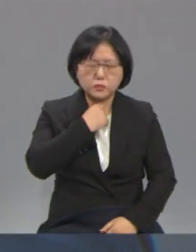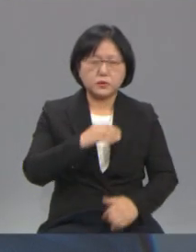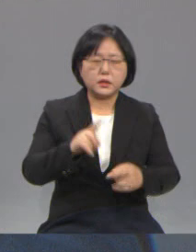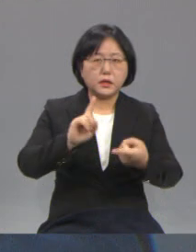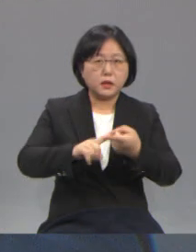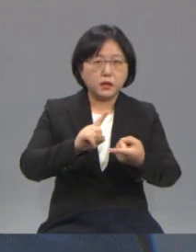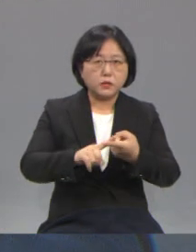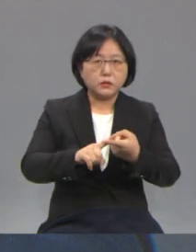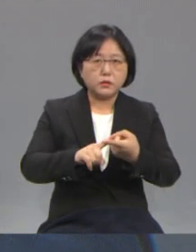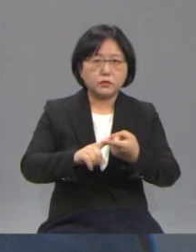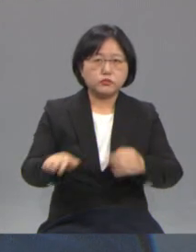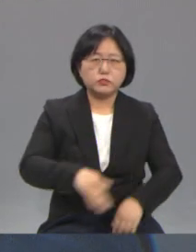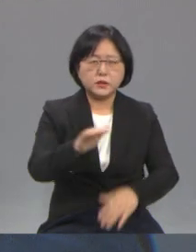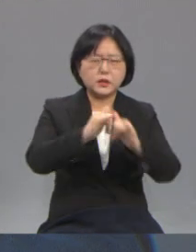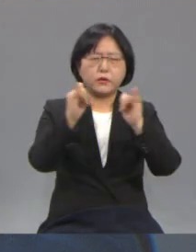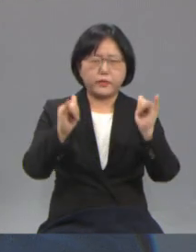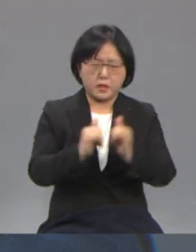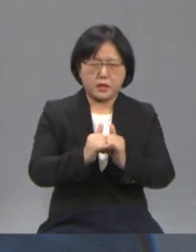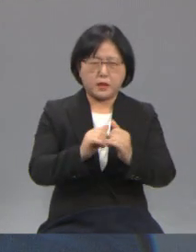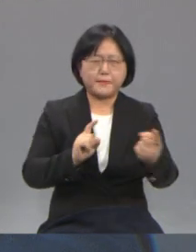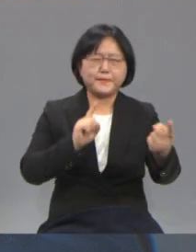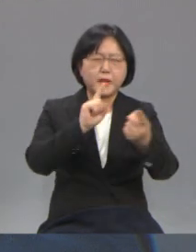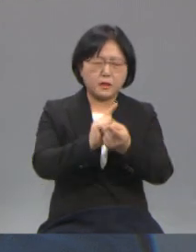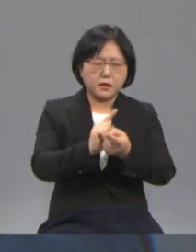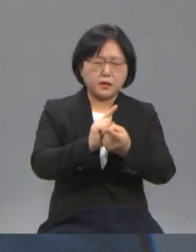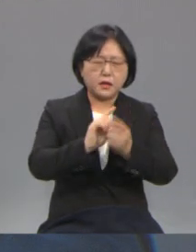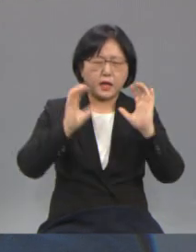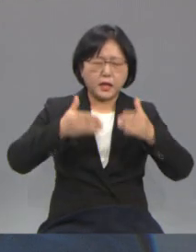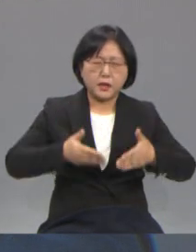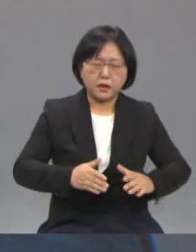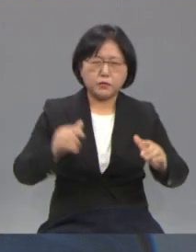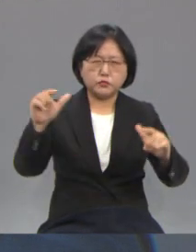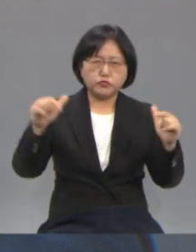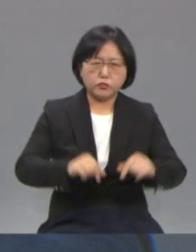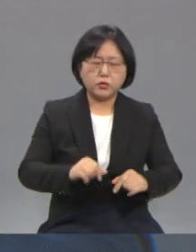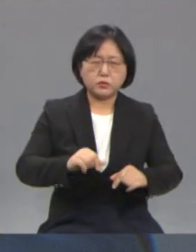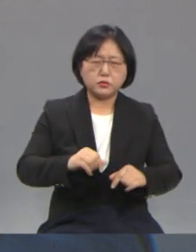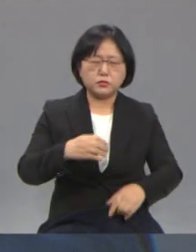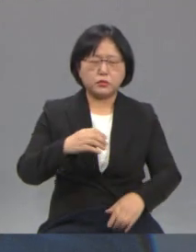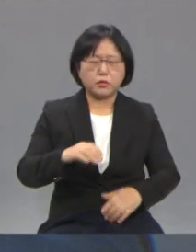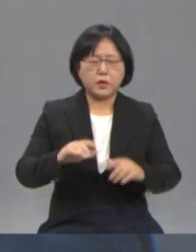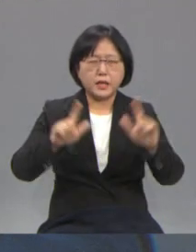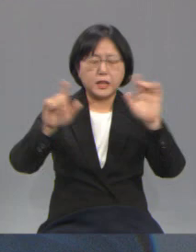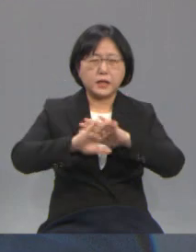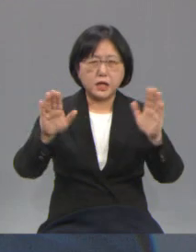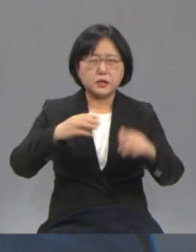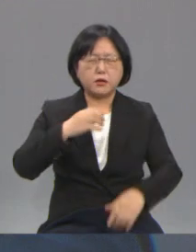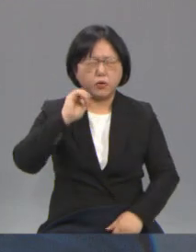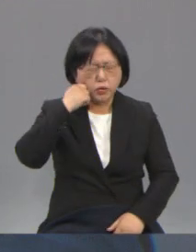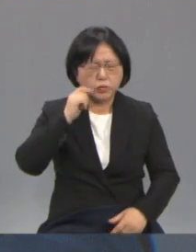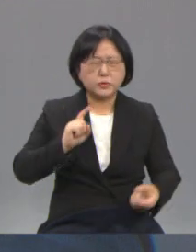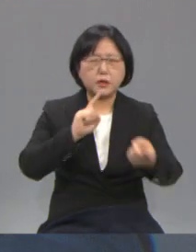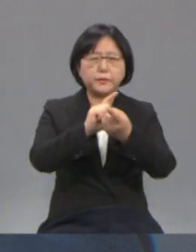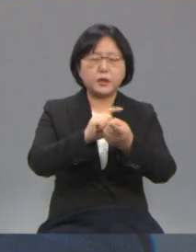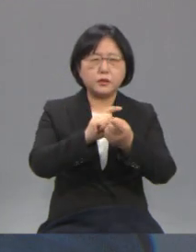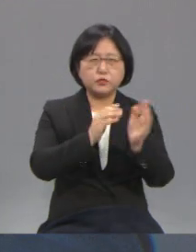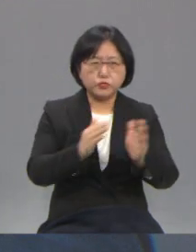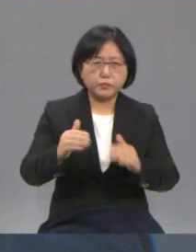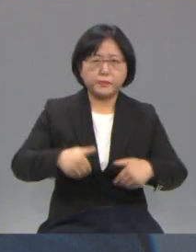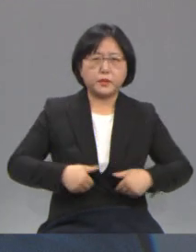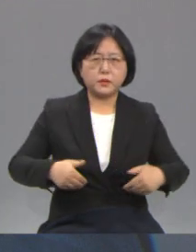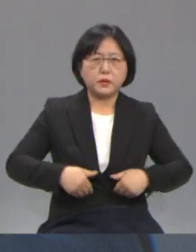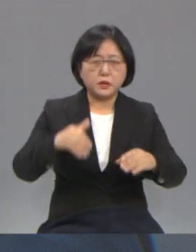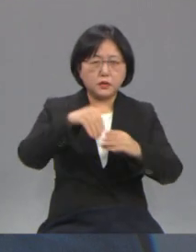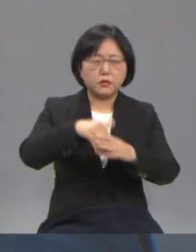위에도 우리 사회가 마주하고 있는 저출생 위기 기후위기를 대비해야 하는 선거입니다 이번 선거